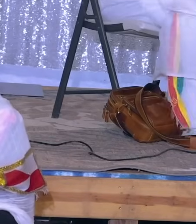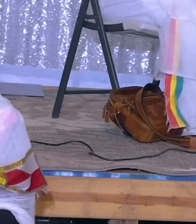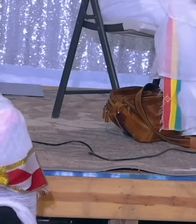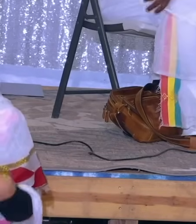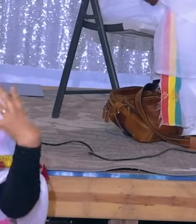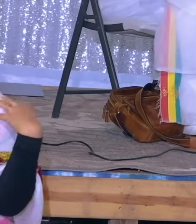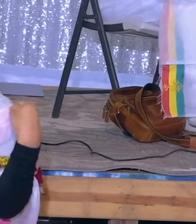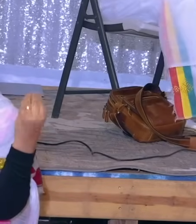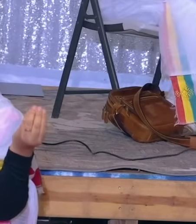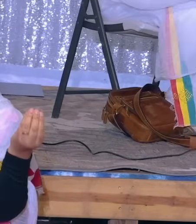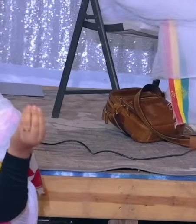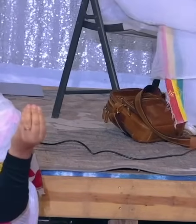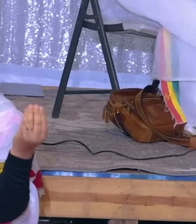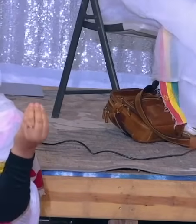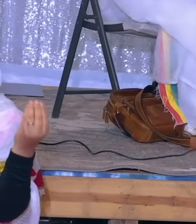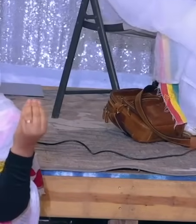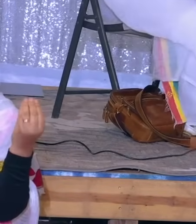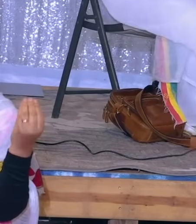እንደምን አላቸው?